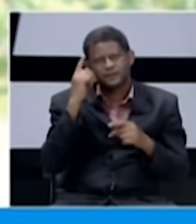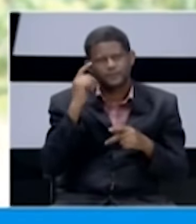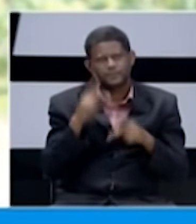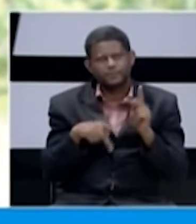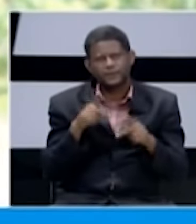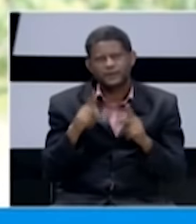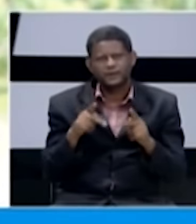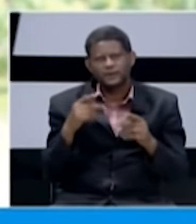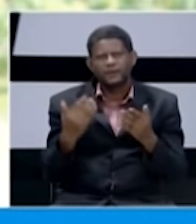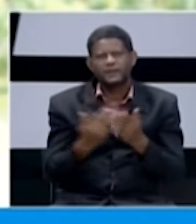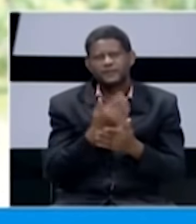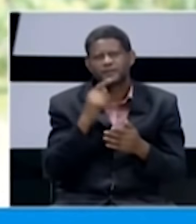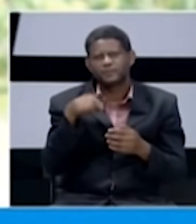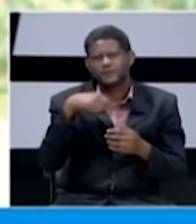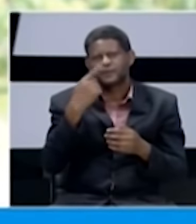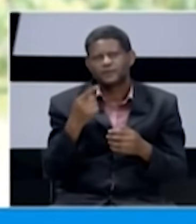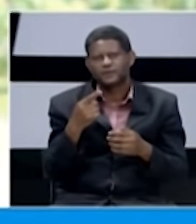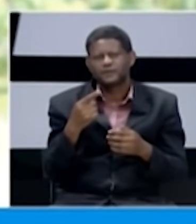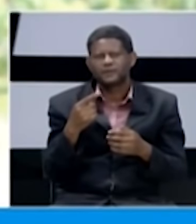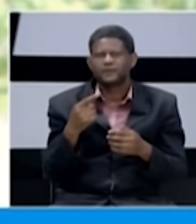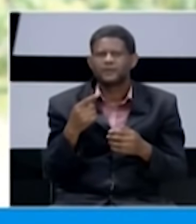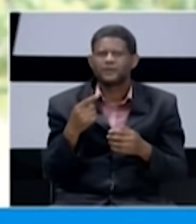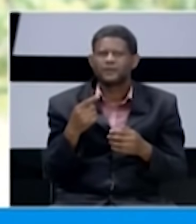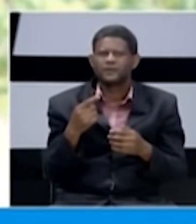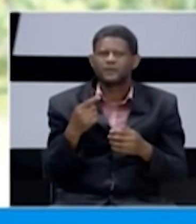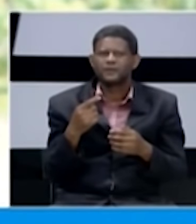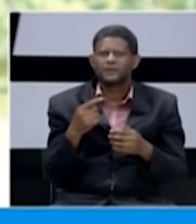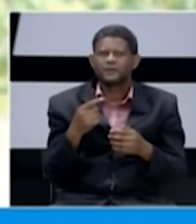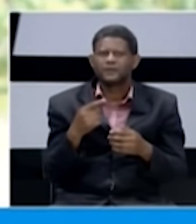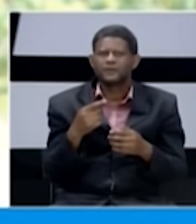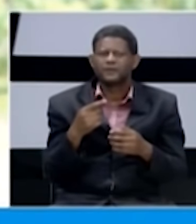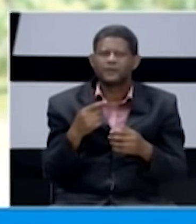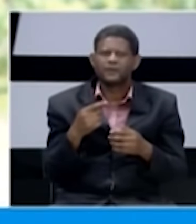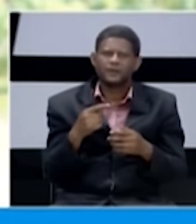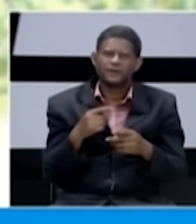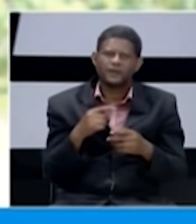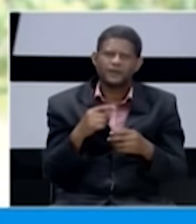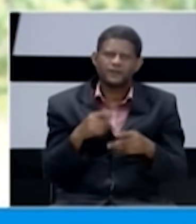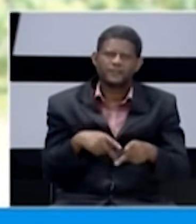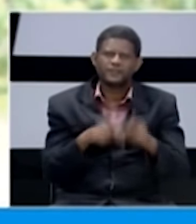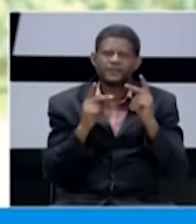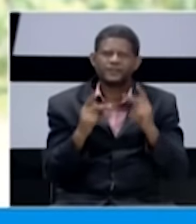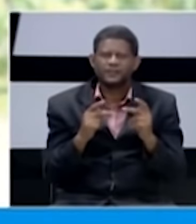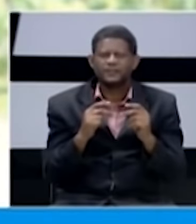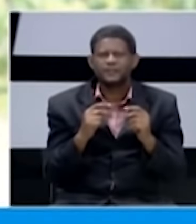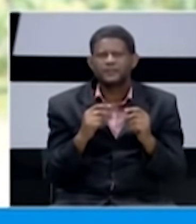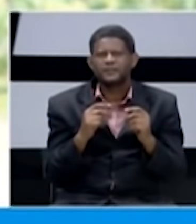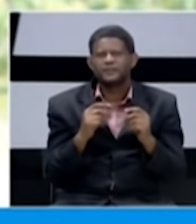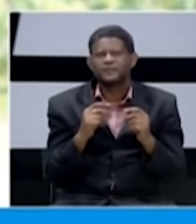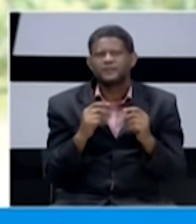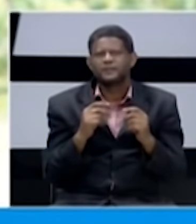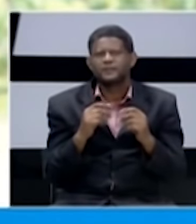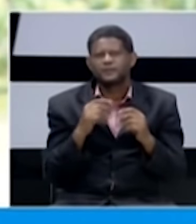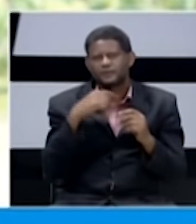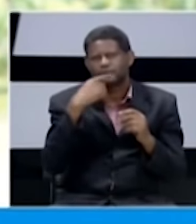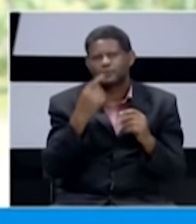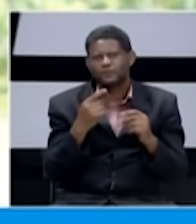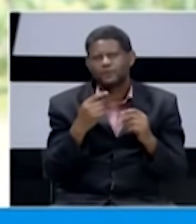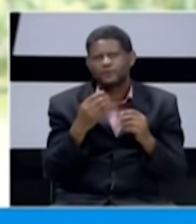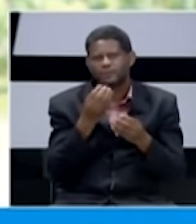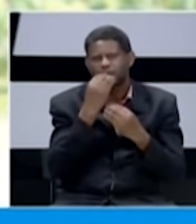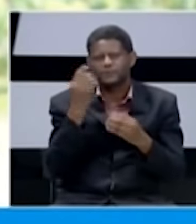النورة ماونتين اغريكارتر ماونتين اغريكارتر لبها النقر انديو تاي مالتيو كام بولس لا مقبلو علو اما ماونتين